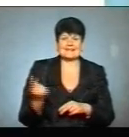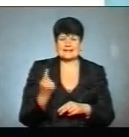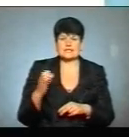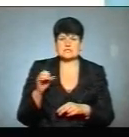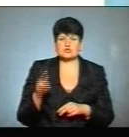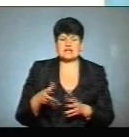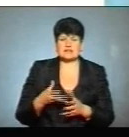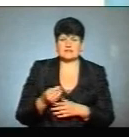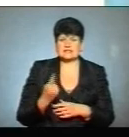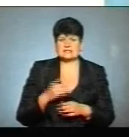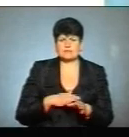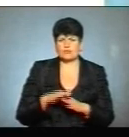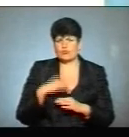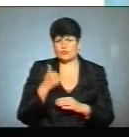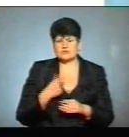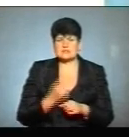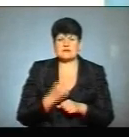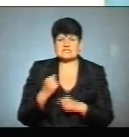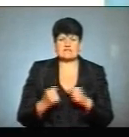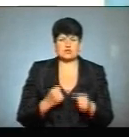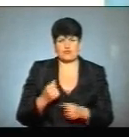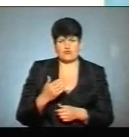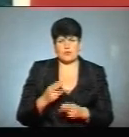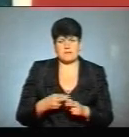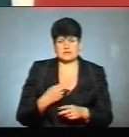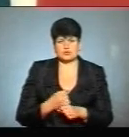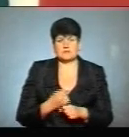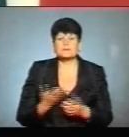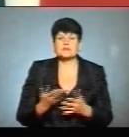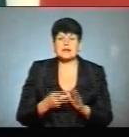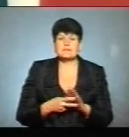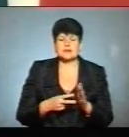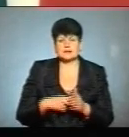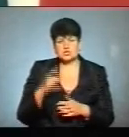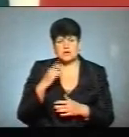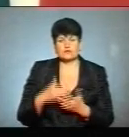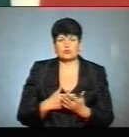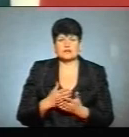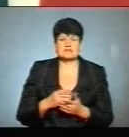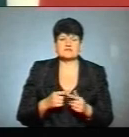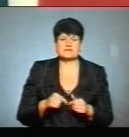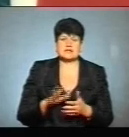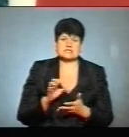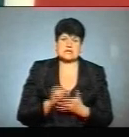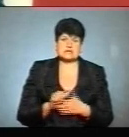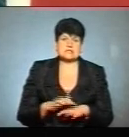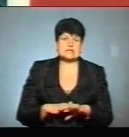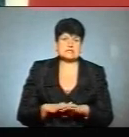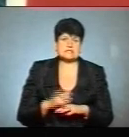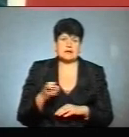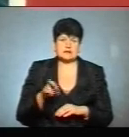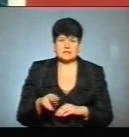внесок цілий рік за працевлаштованого безробітного. А яким є план державної політики у сфері зайнятості населення